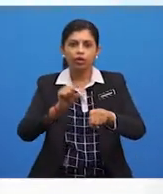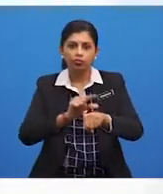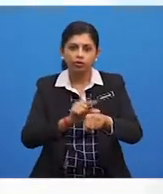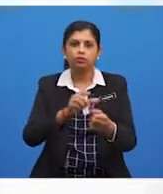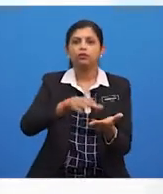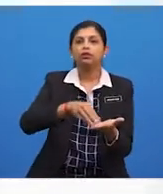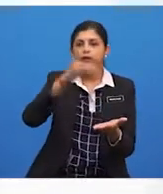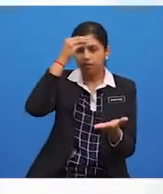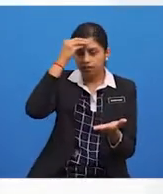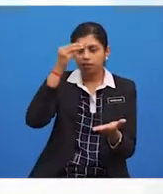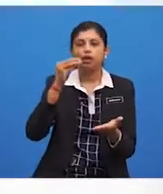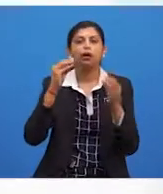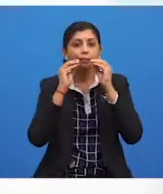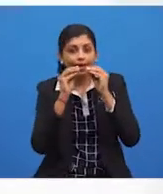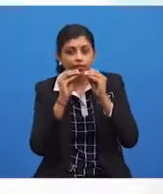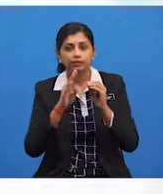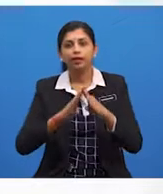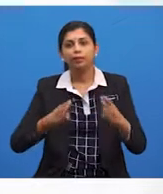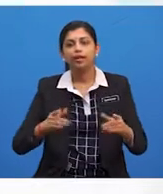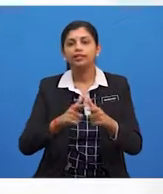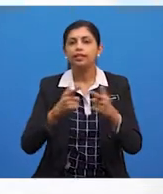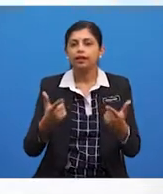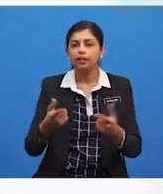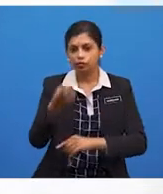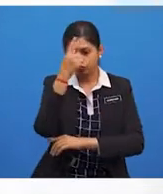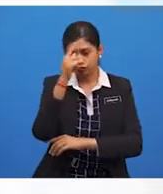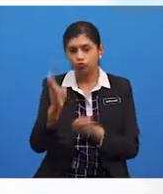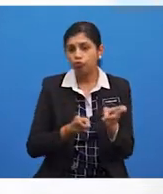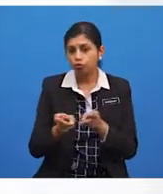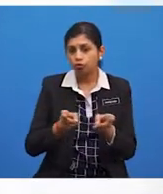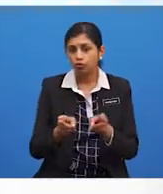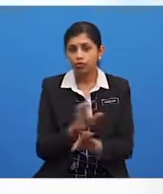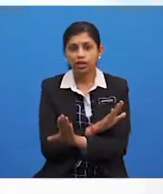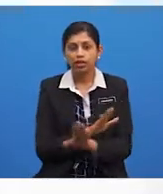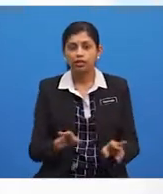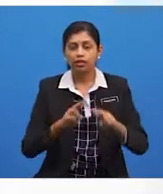belajar atau mengajar bahasa lain untuk urusan tidak rasmi.